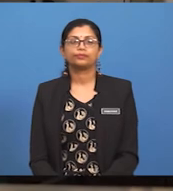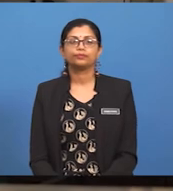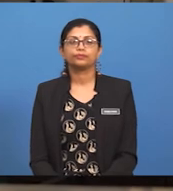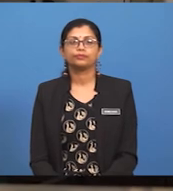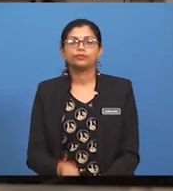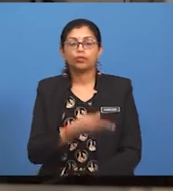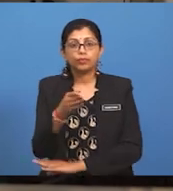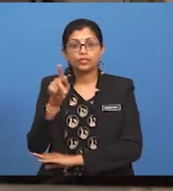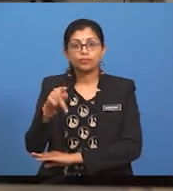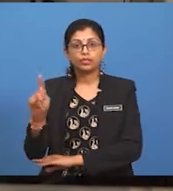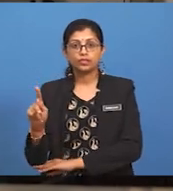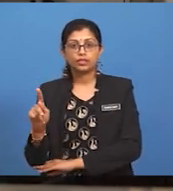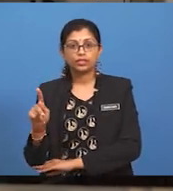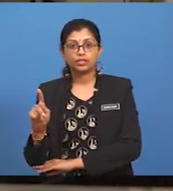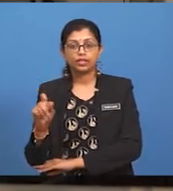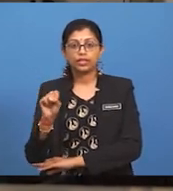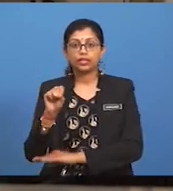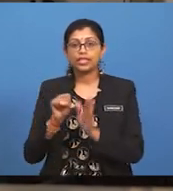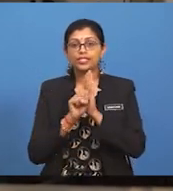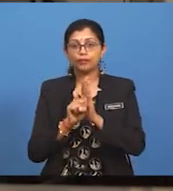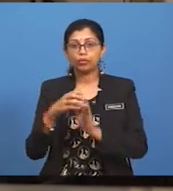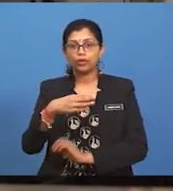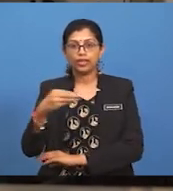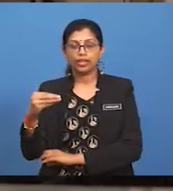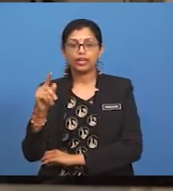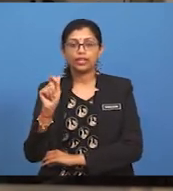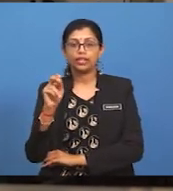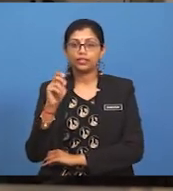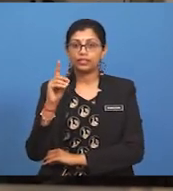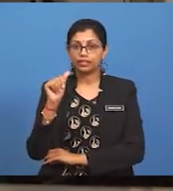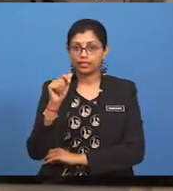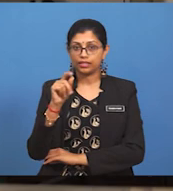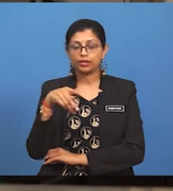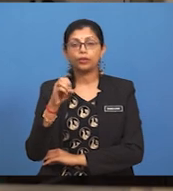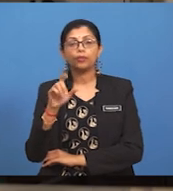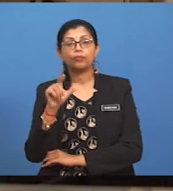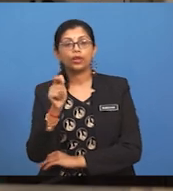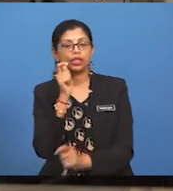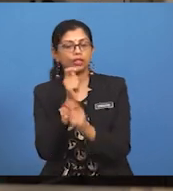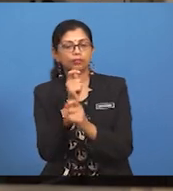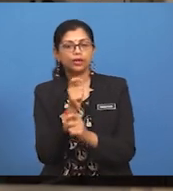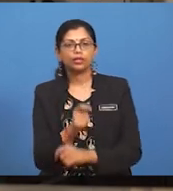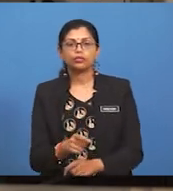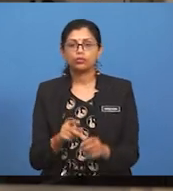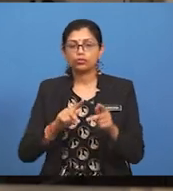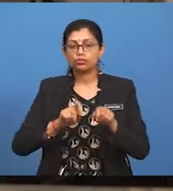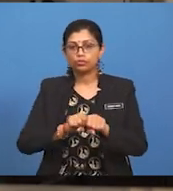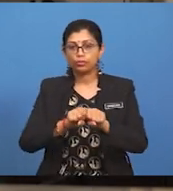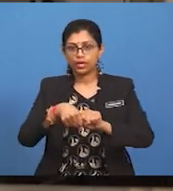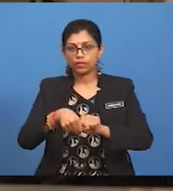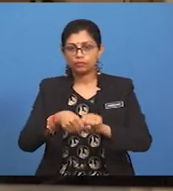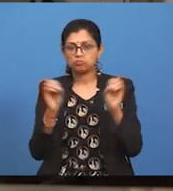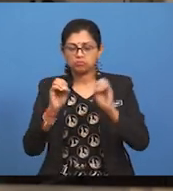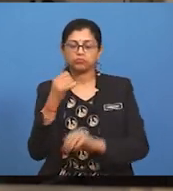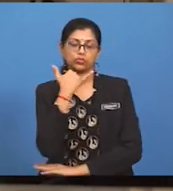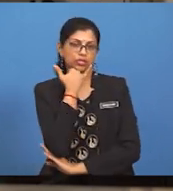Anda perlu pastikan kedudukan simbol dan tanda pola adalah tepat supaya tidak berlaku